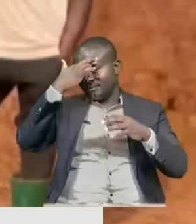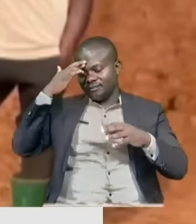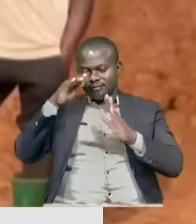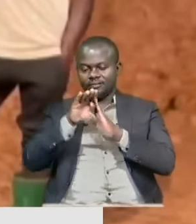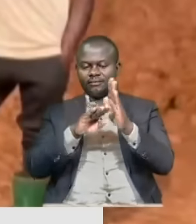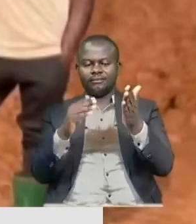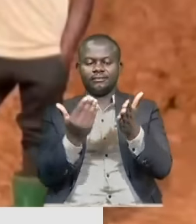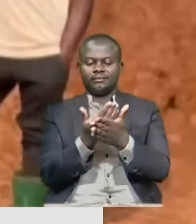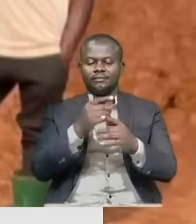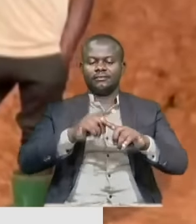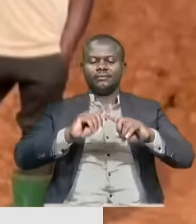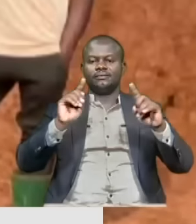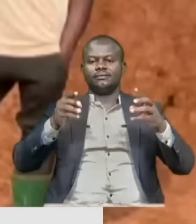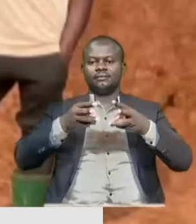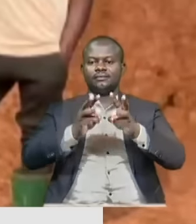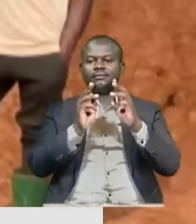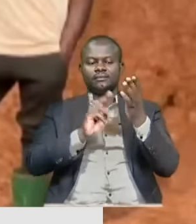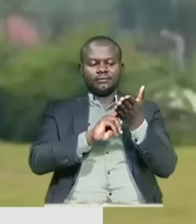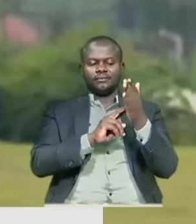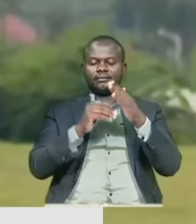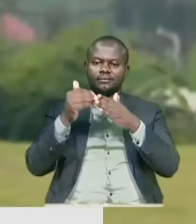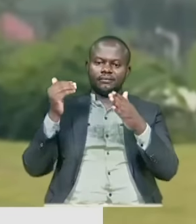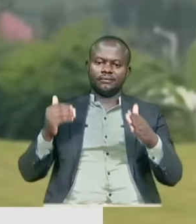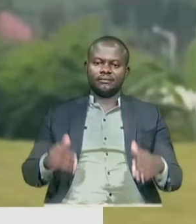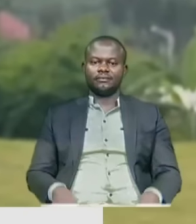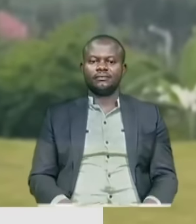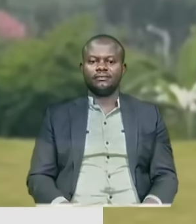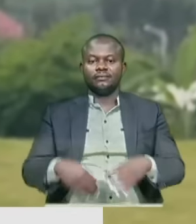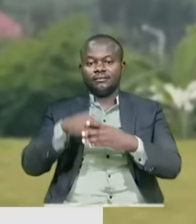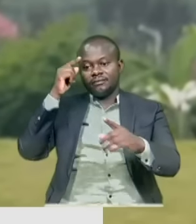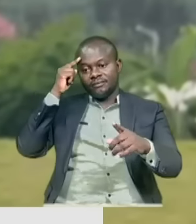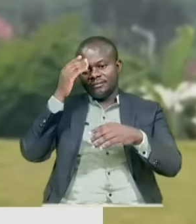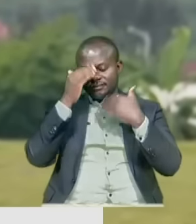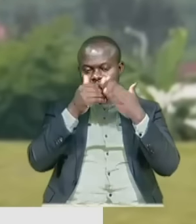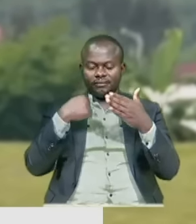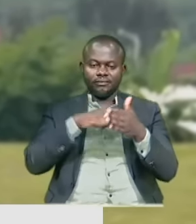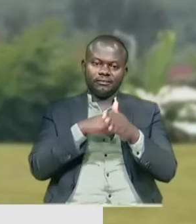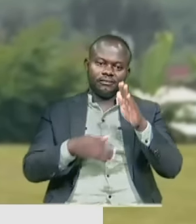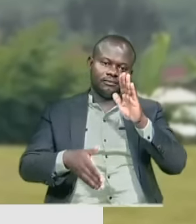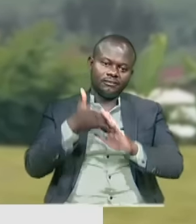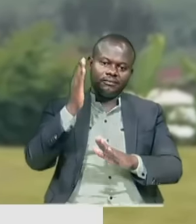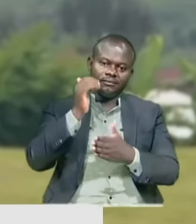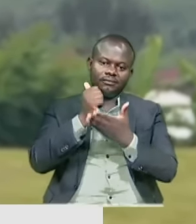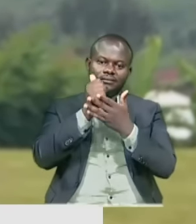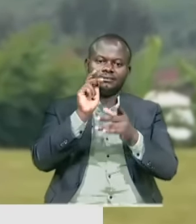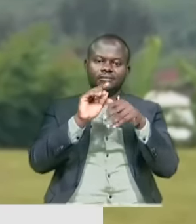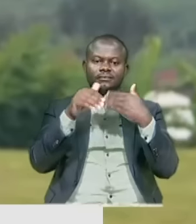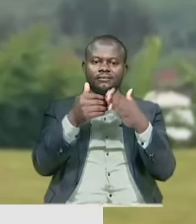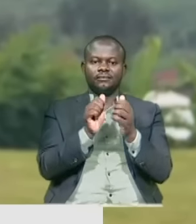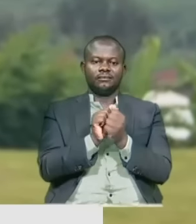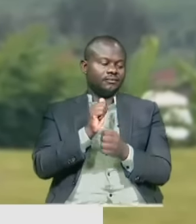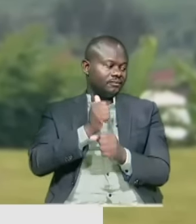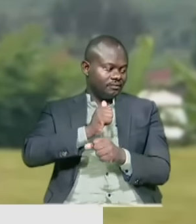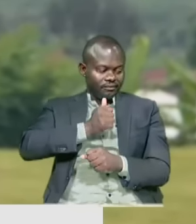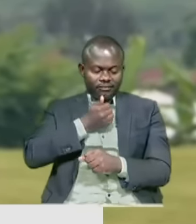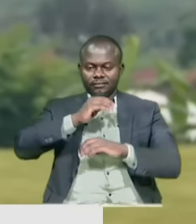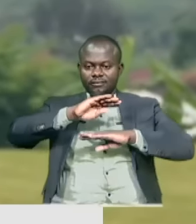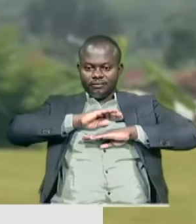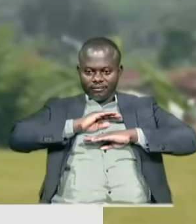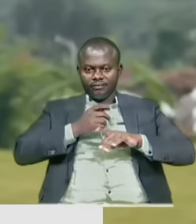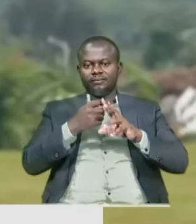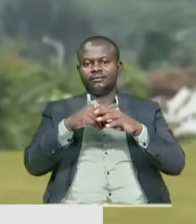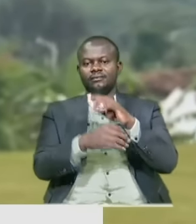nshya itandukanye n'uburyo bwakoreshwaga mbere igamije kugira ngo twihutishe gufasha abaturage kwigira bakikura